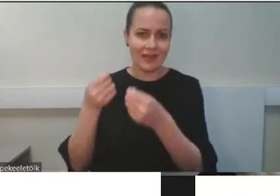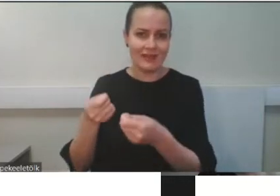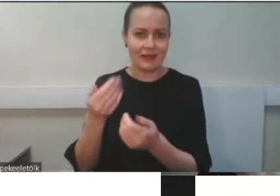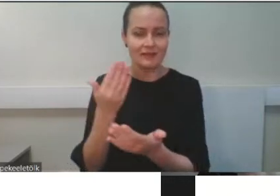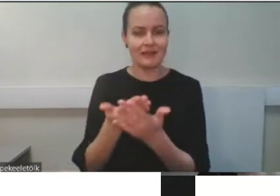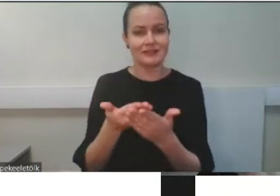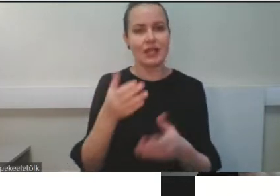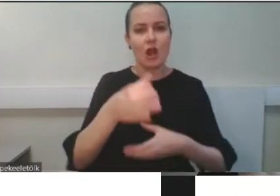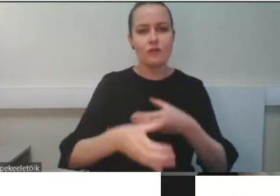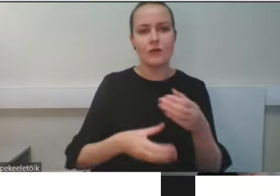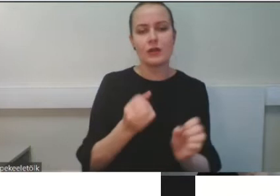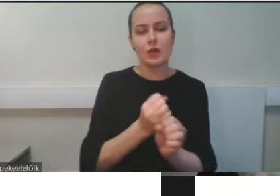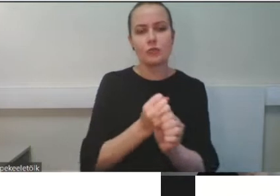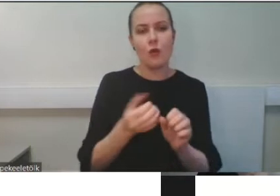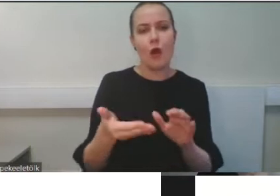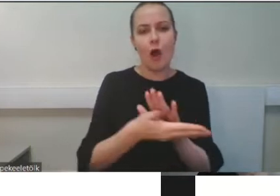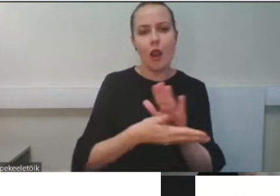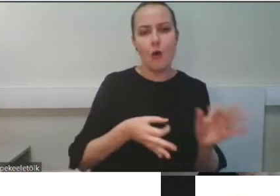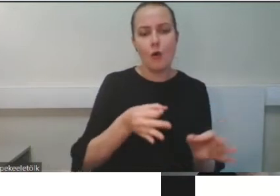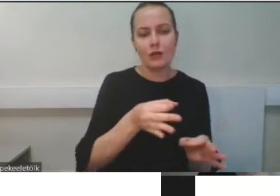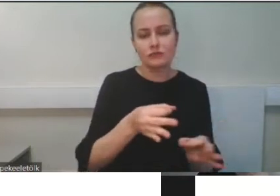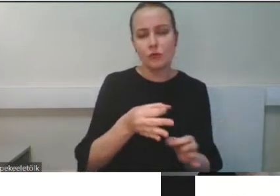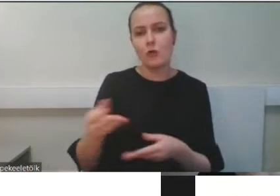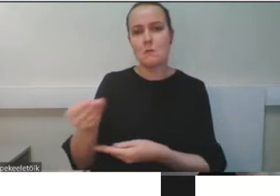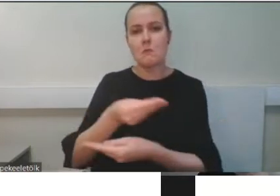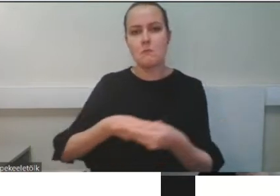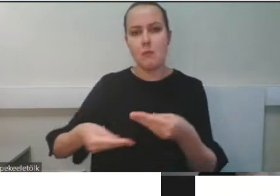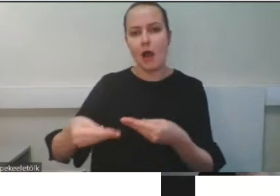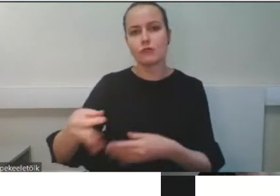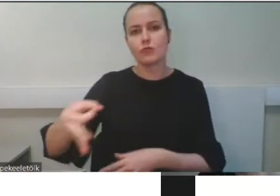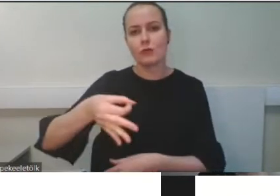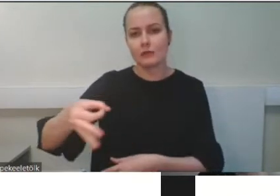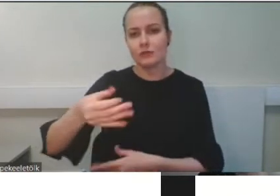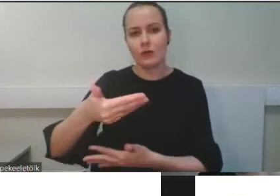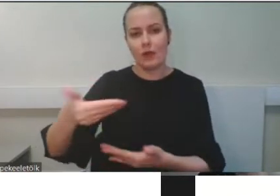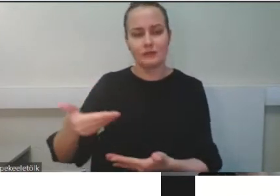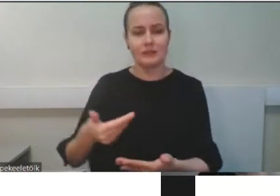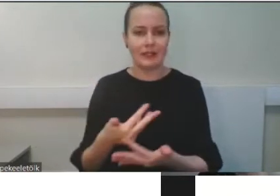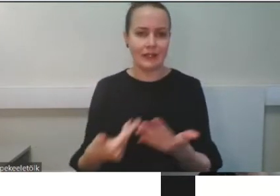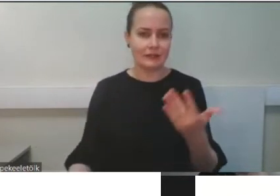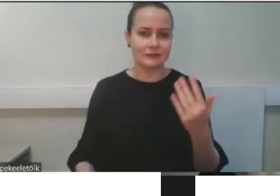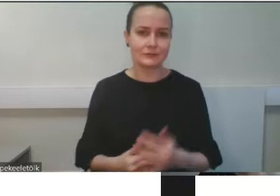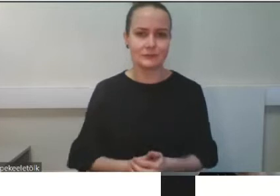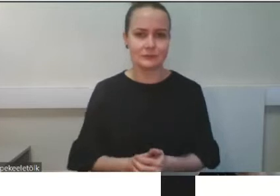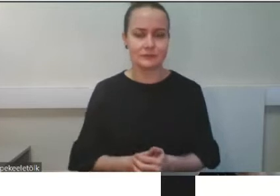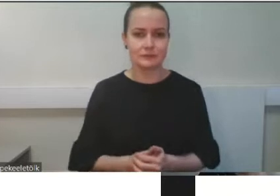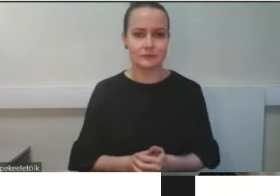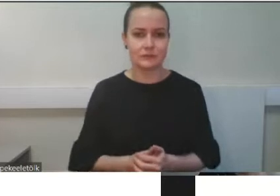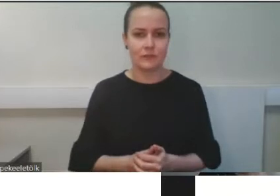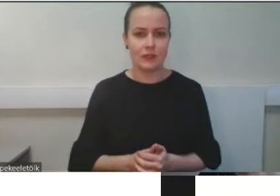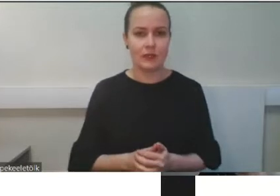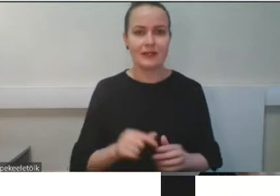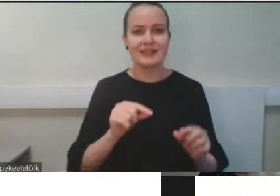näiteks Rahvusvaheline Tööorganisatsioon, Rahvusvaheline Majandus- ja Koostöö, organisatsioon OECD ja nii